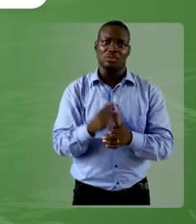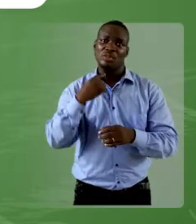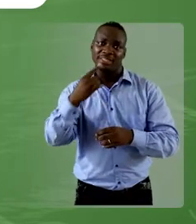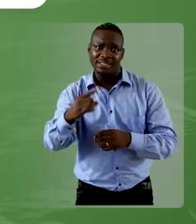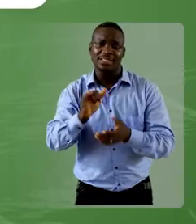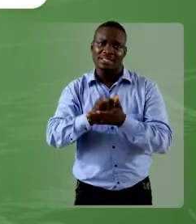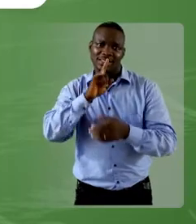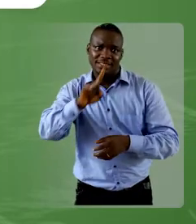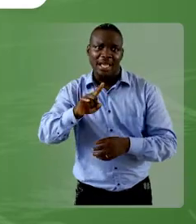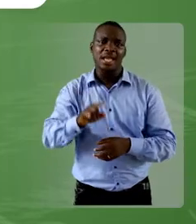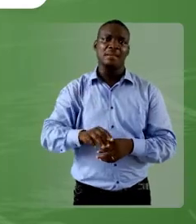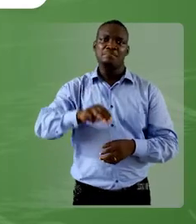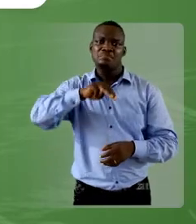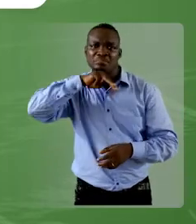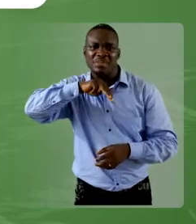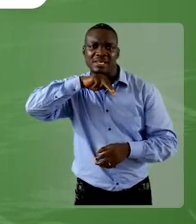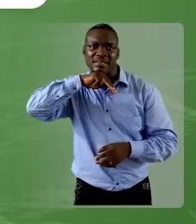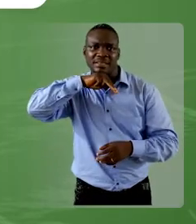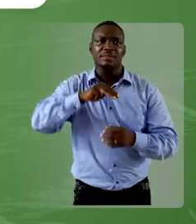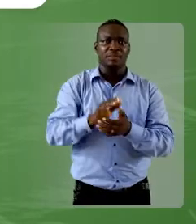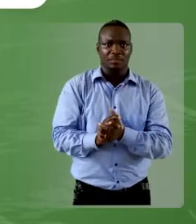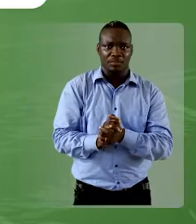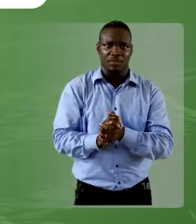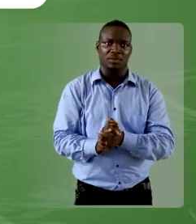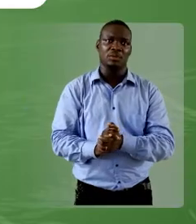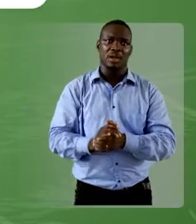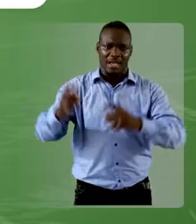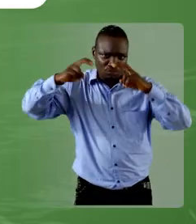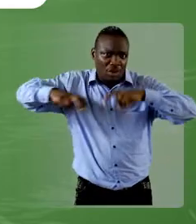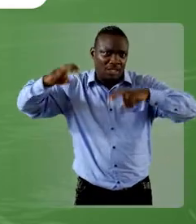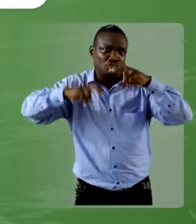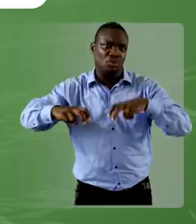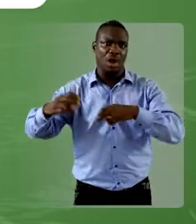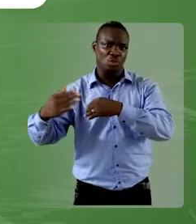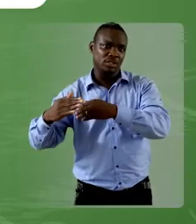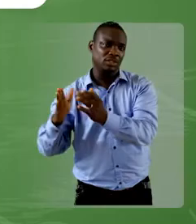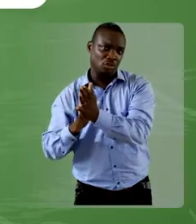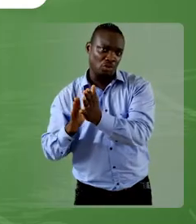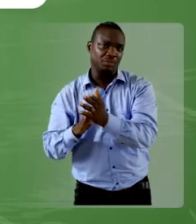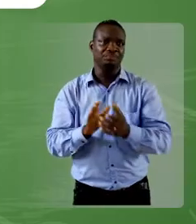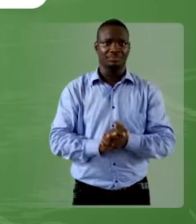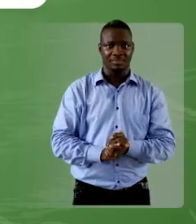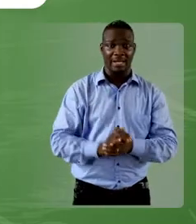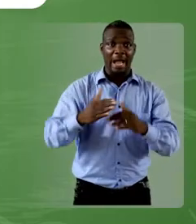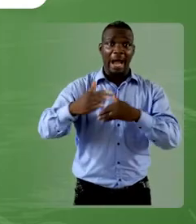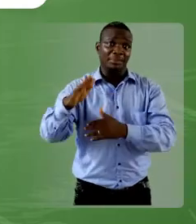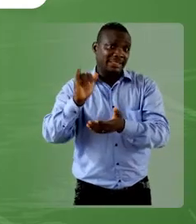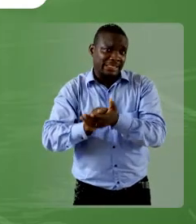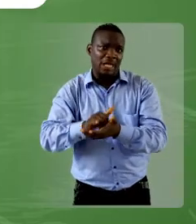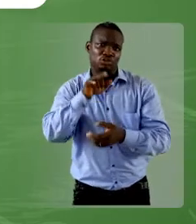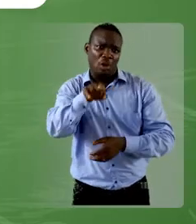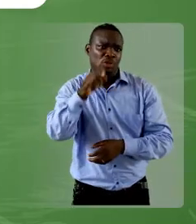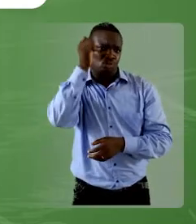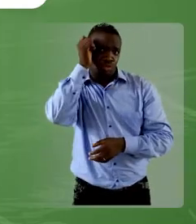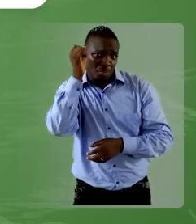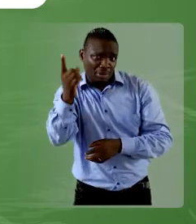manganèse en exploitation depuis peu. Par la même occasion, tu apprends